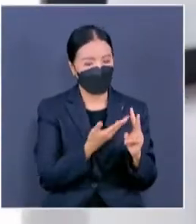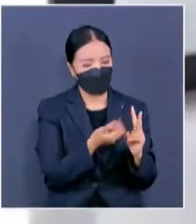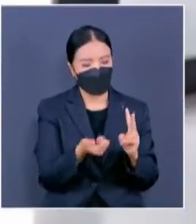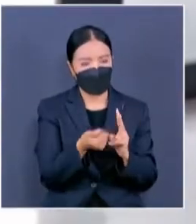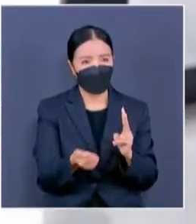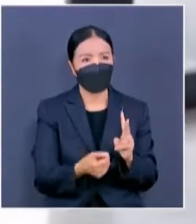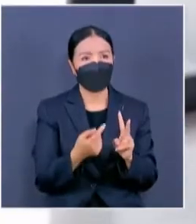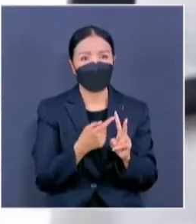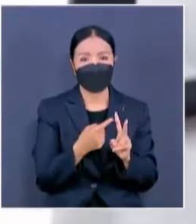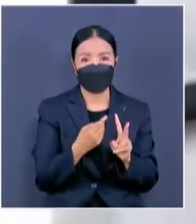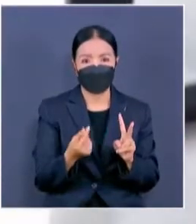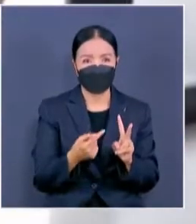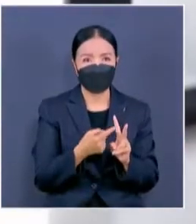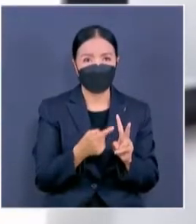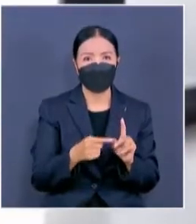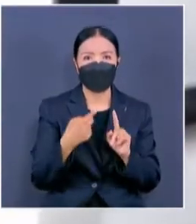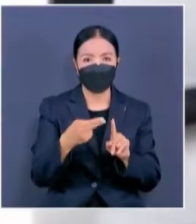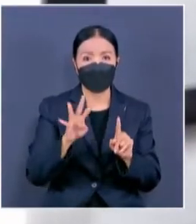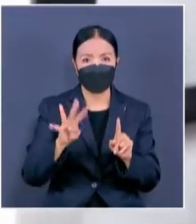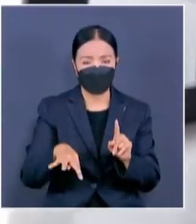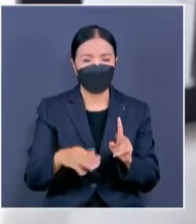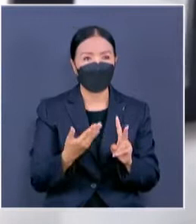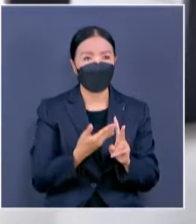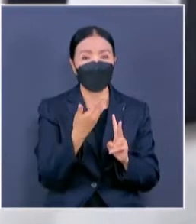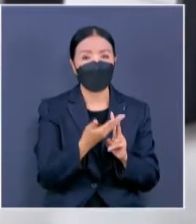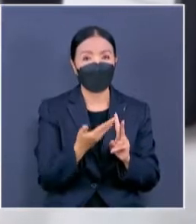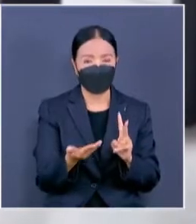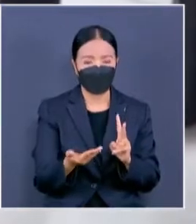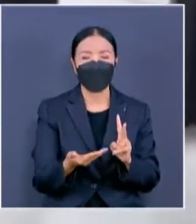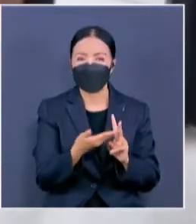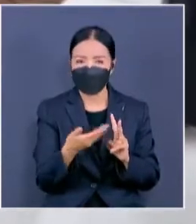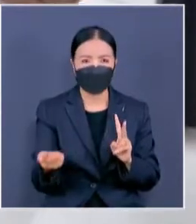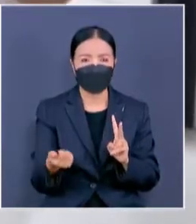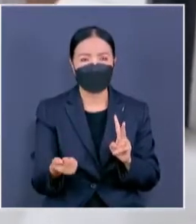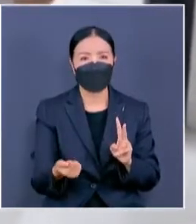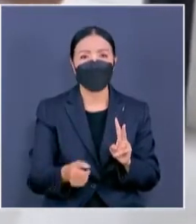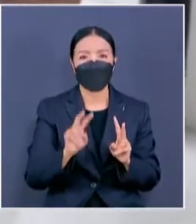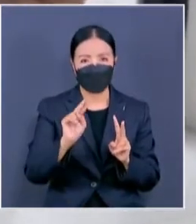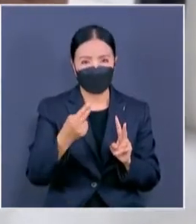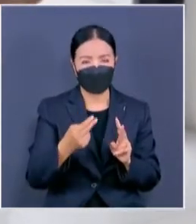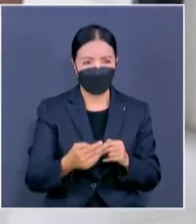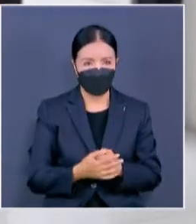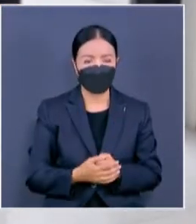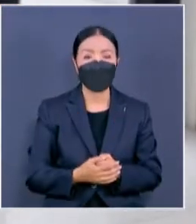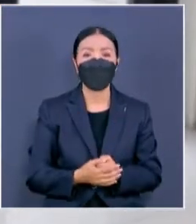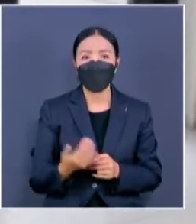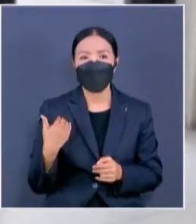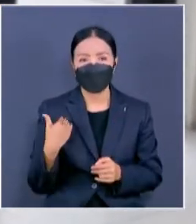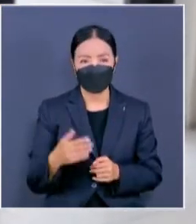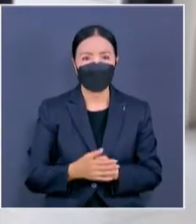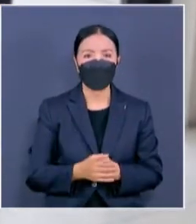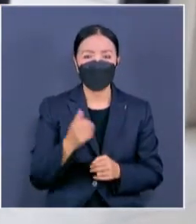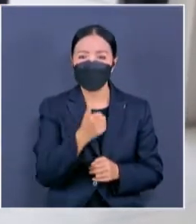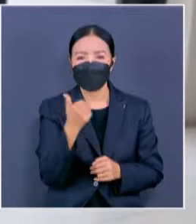นไปไม่น้อยเลย 14,000 บาทอีกคนนึงก็โดนเหมือนกันโดนไปกว่า 20,000 บาทแล้วก็ยังไม่รวม